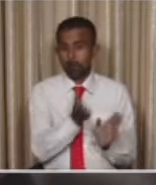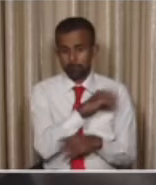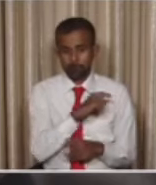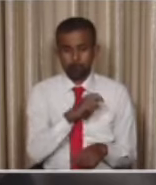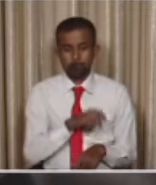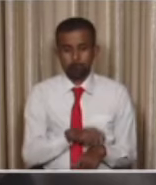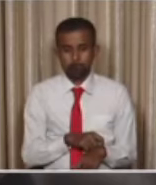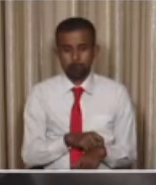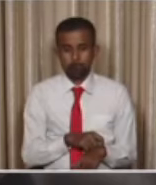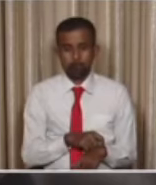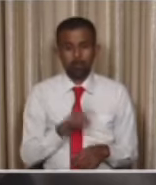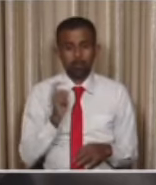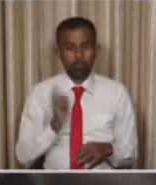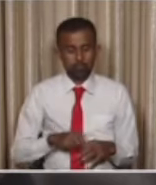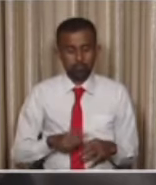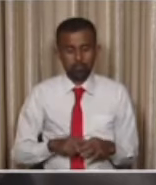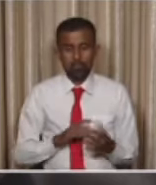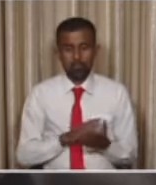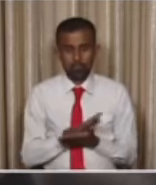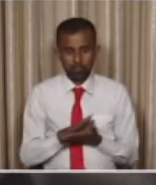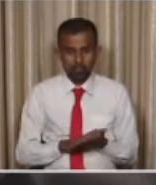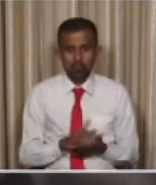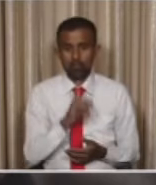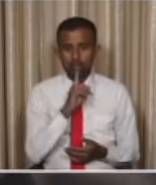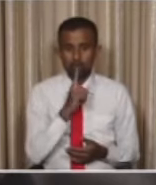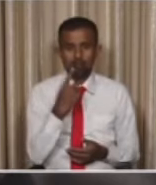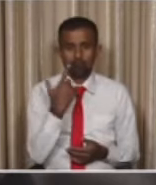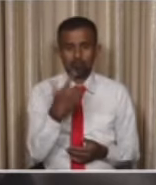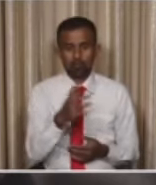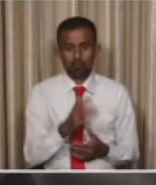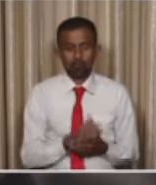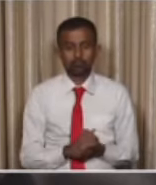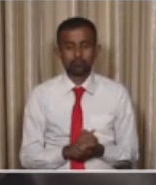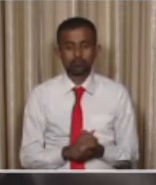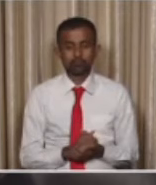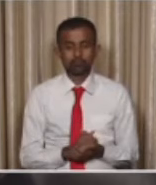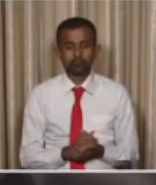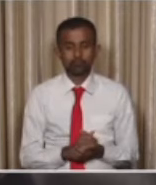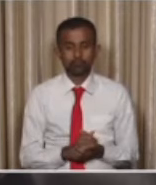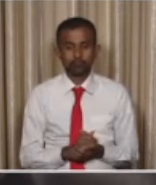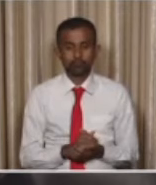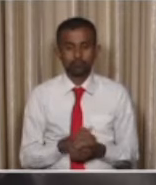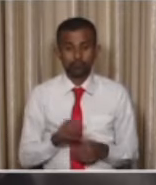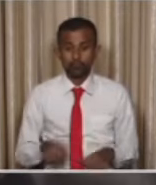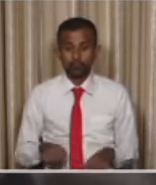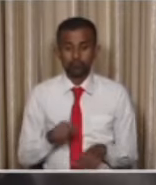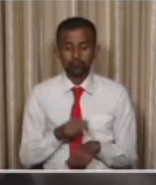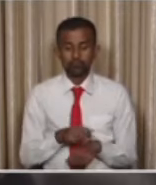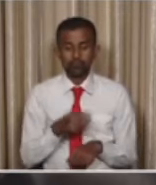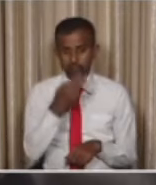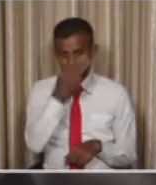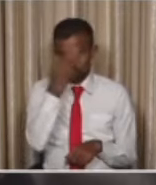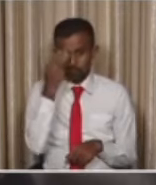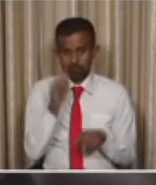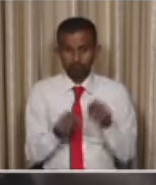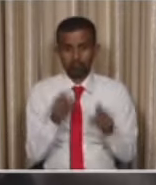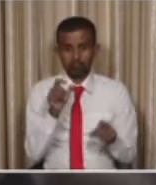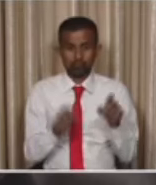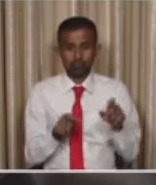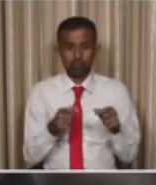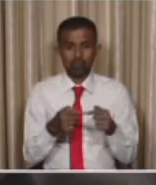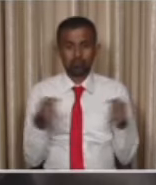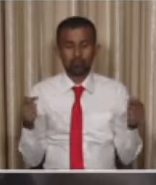பெரும்பான்மையாக வாக்களித்திருந்தார்கள். ஆகையினாலே இந்த தடவையும் தமிழ் மக்கள் எதிர்க்கட்சி தலைவருக்கு